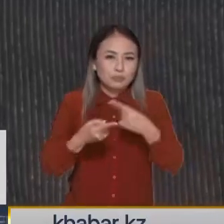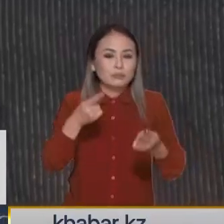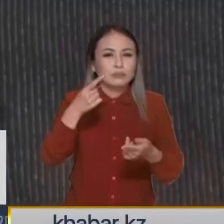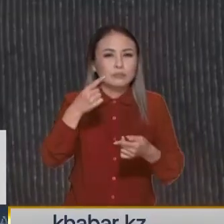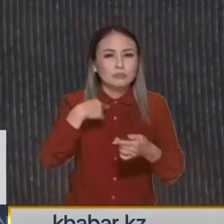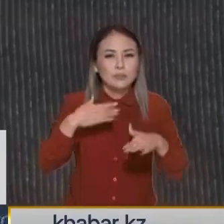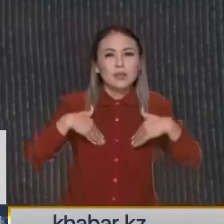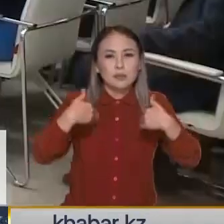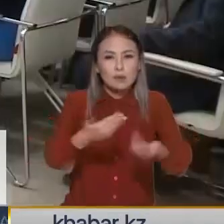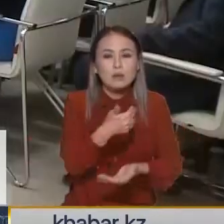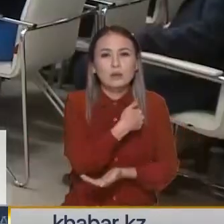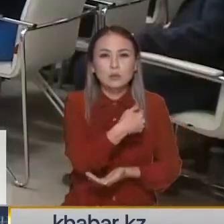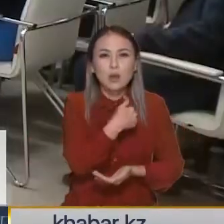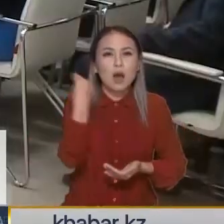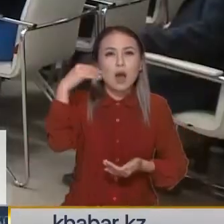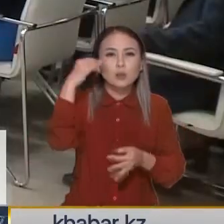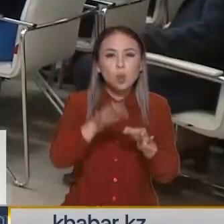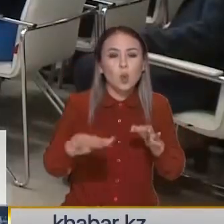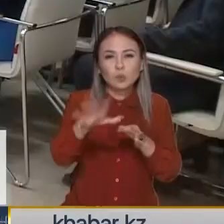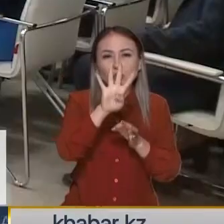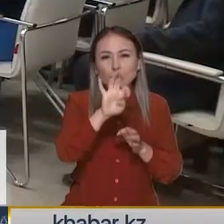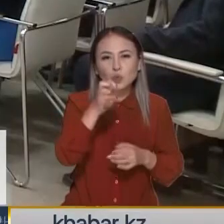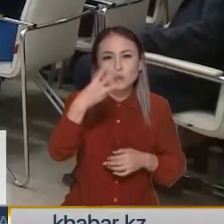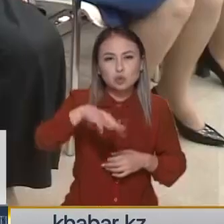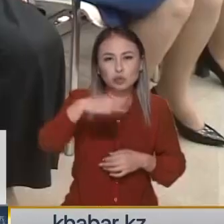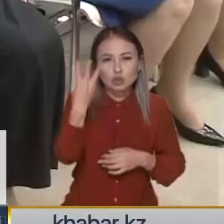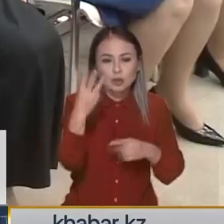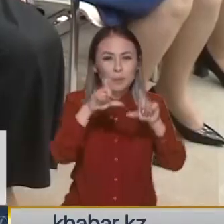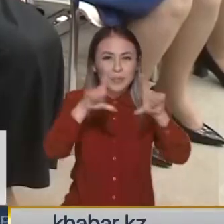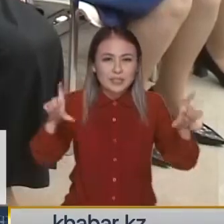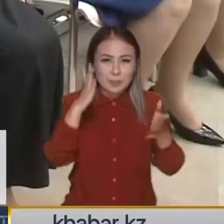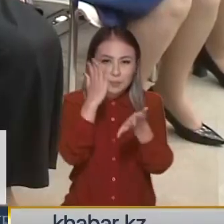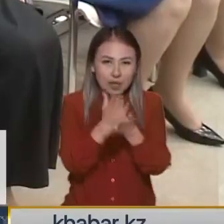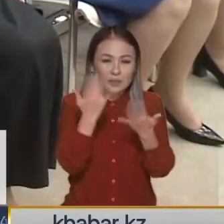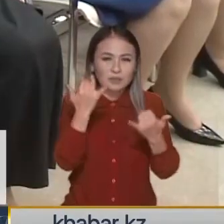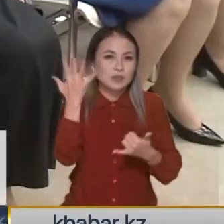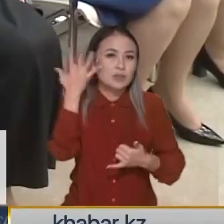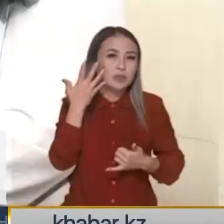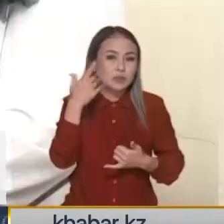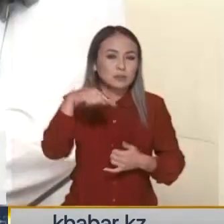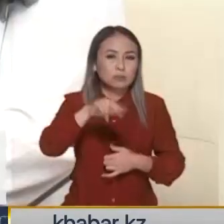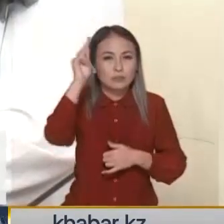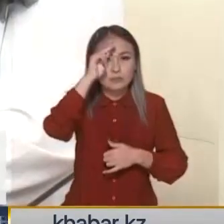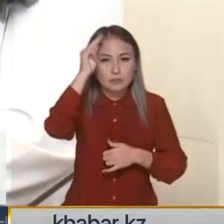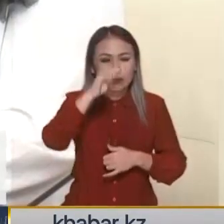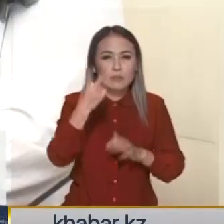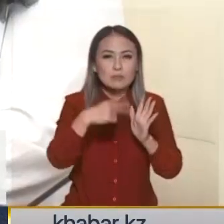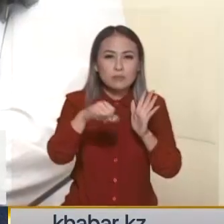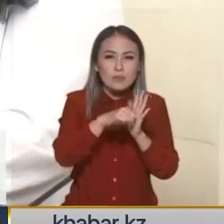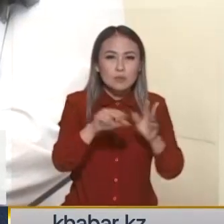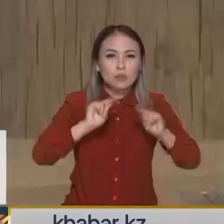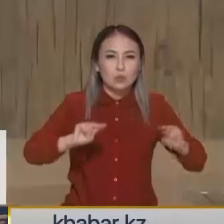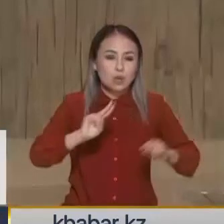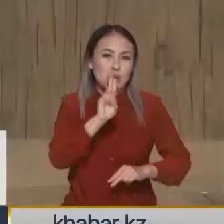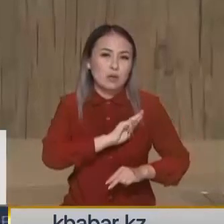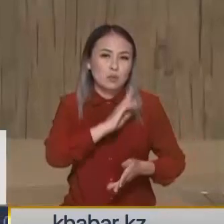жеткізуіне тілектестігімді білдіремін. Ақтөбе облысында 433 мектеп бар. Білім мен тәрбиенің талбесігіне айналған оқу ордаларында 26 мыңға жуық ұстаз еңбек